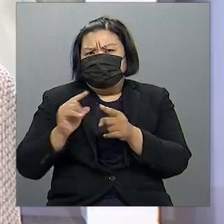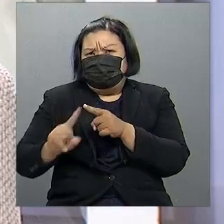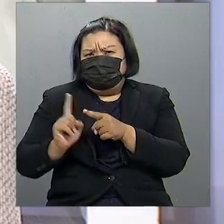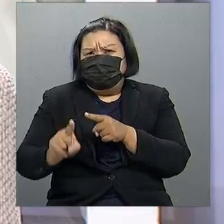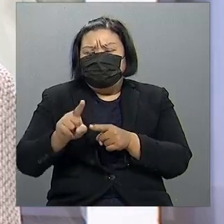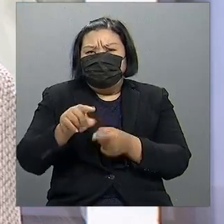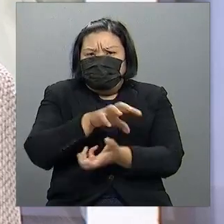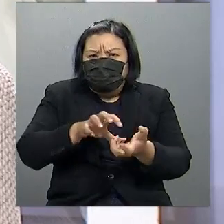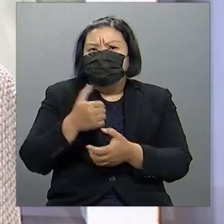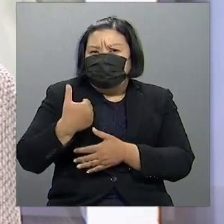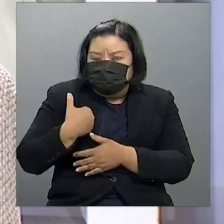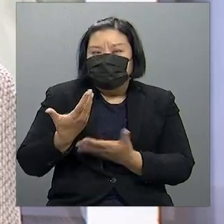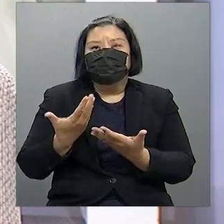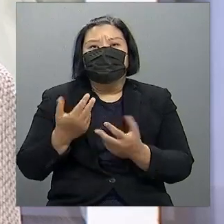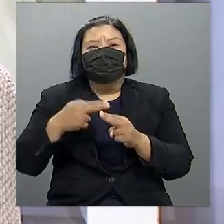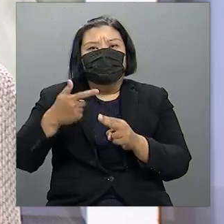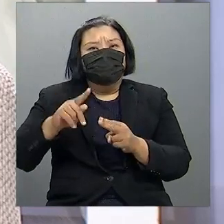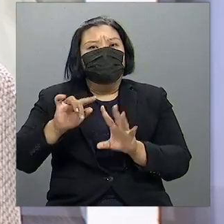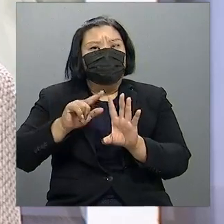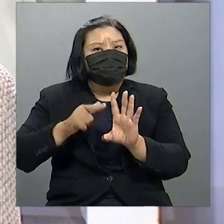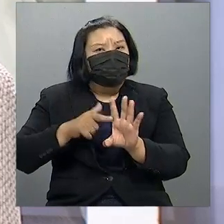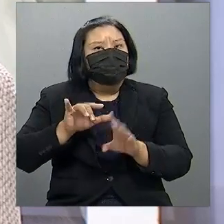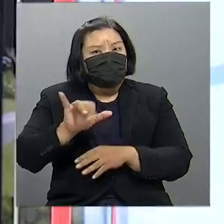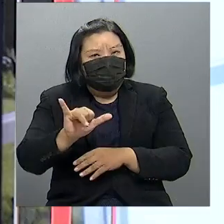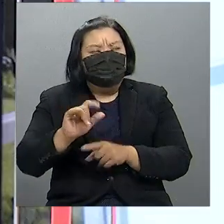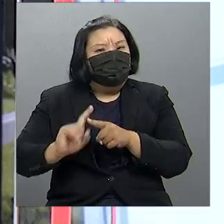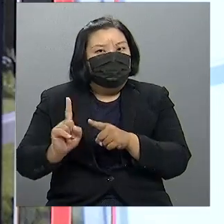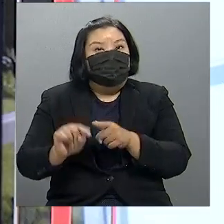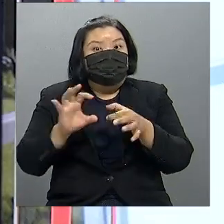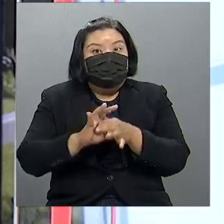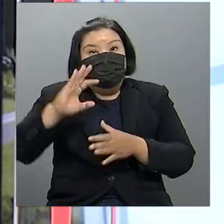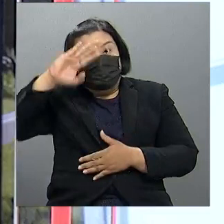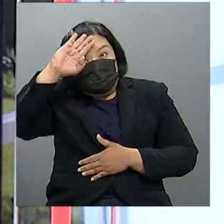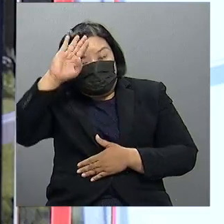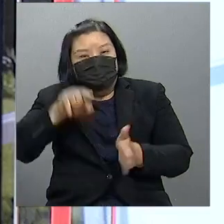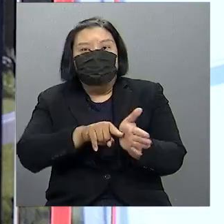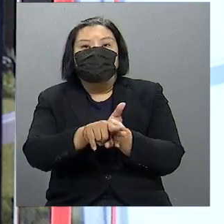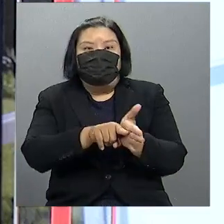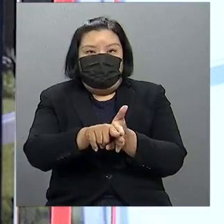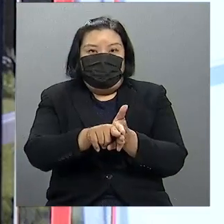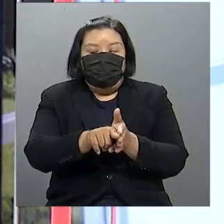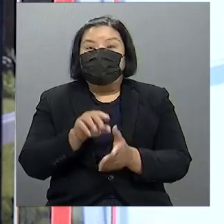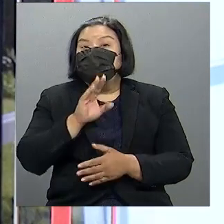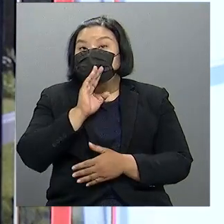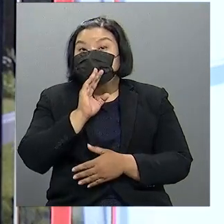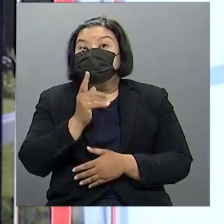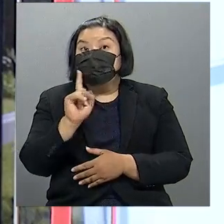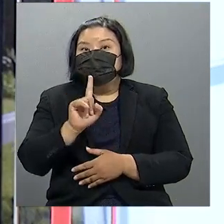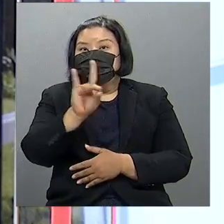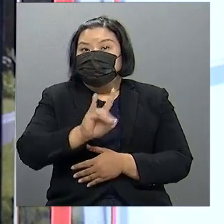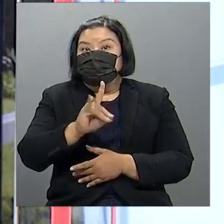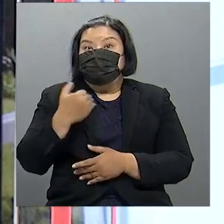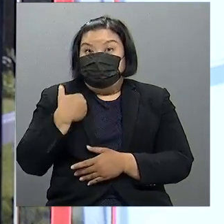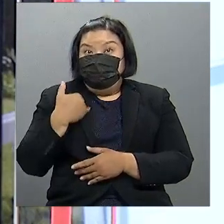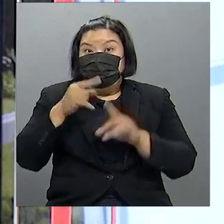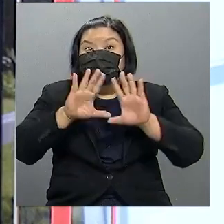รือว่าเชื้อชนิดอื่นๆที่อาจจะทำให้เกิดโรคอื่นๆได้เหมือนกันนะครับ ถ้าเกิดพูดถึงเรื่องของสัตว์ปีกเราอาจจะเคยได้ยินครั้งหนึ่งที่ประเทศไทย